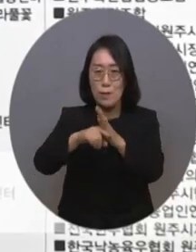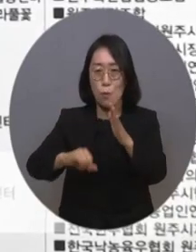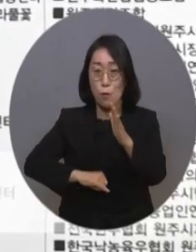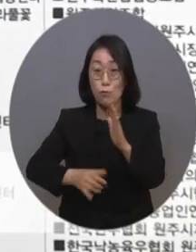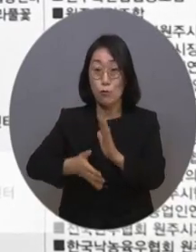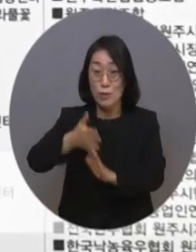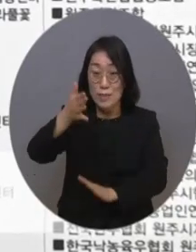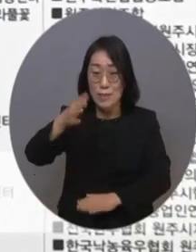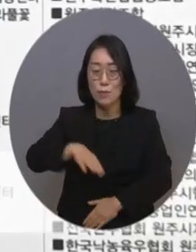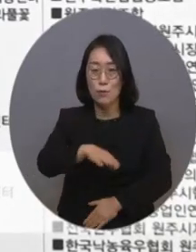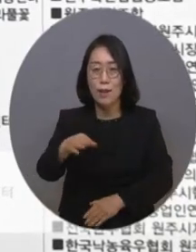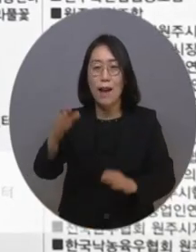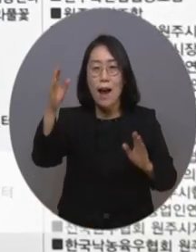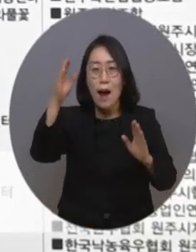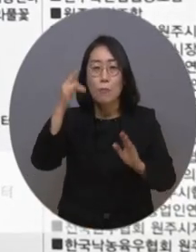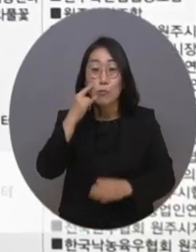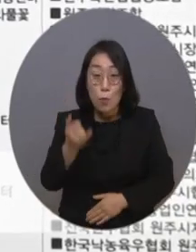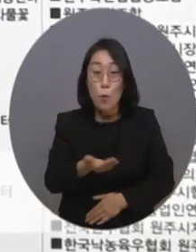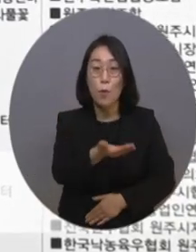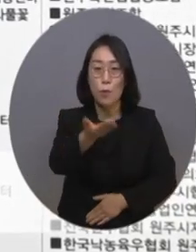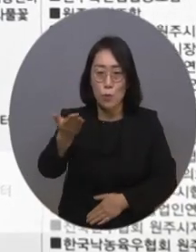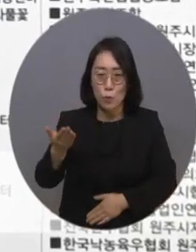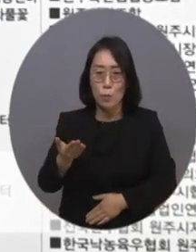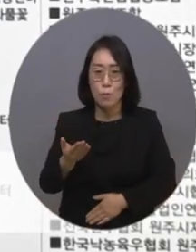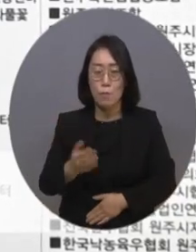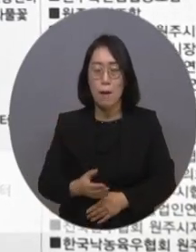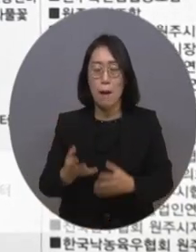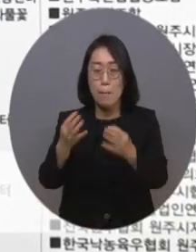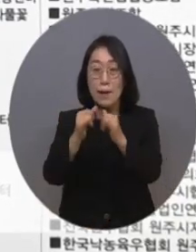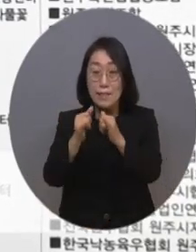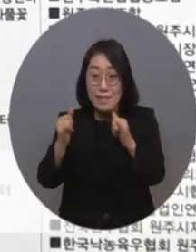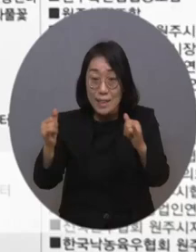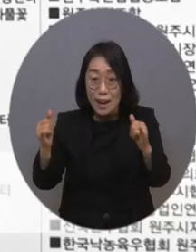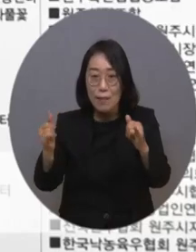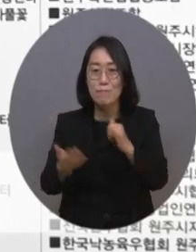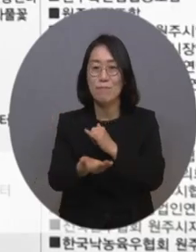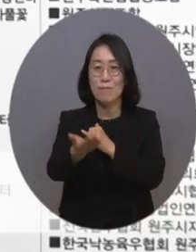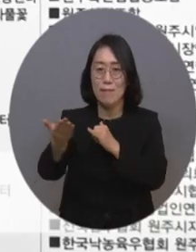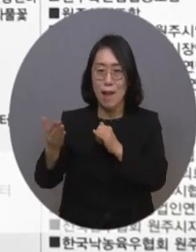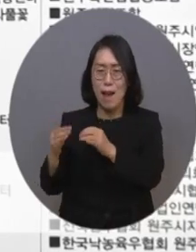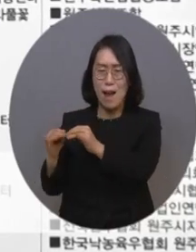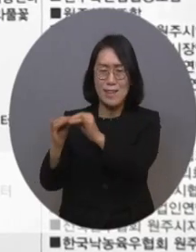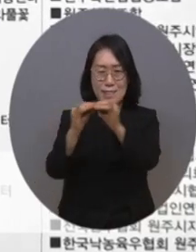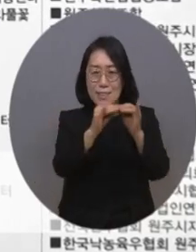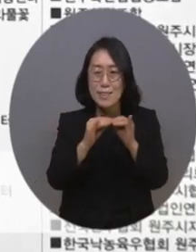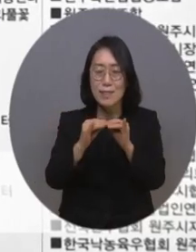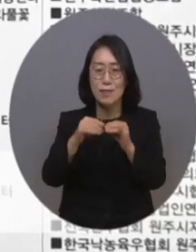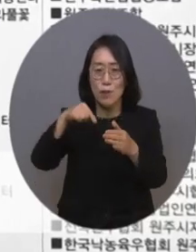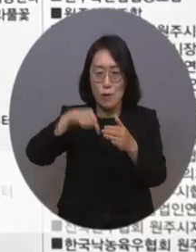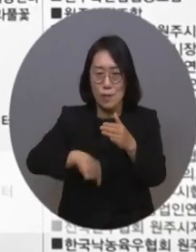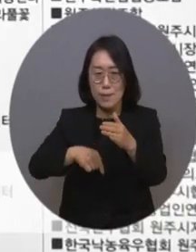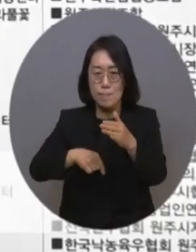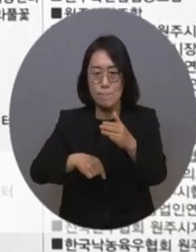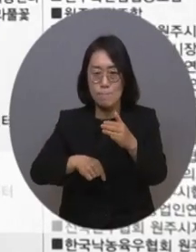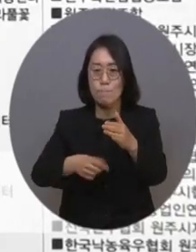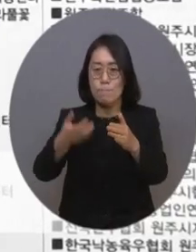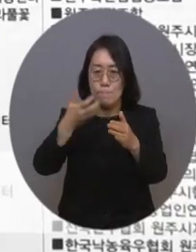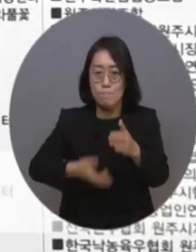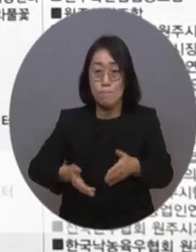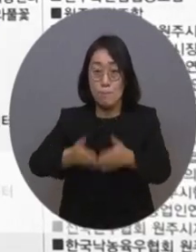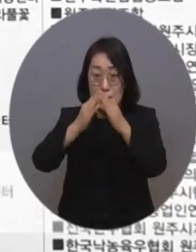원주시는 학부모님들과 또 여러 많은 원주 시민들과 호흡을 맞춰서 특수교육원이 원주에 유치될 수